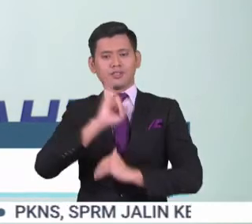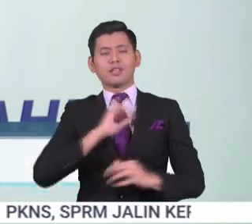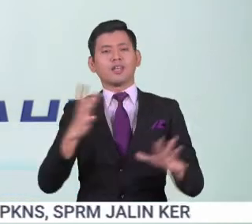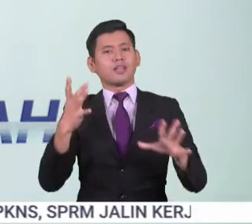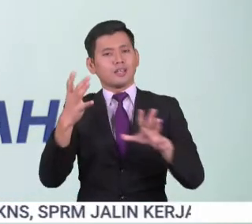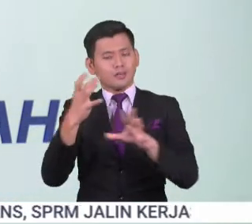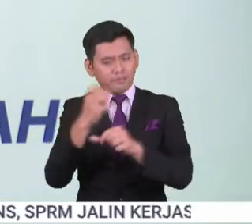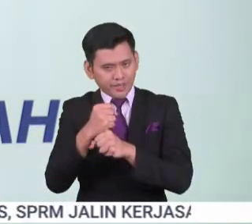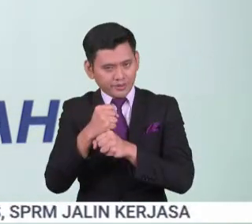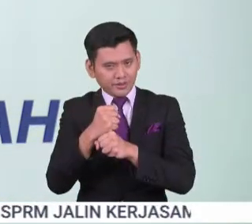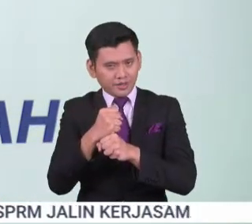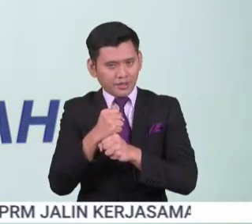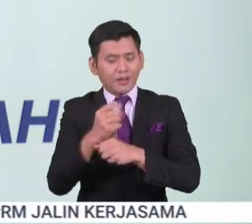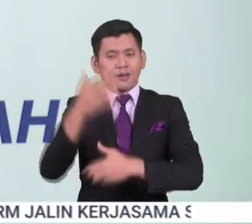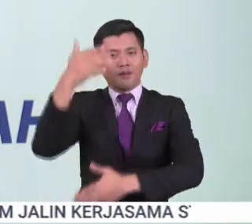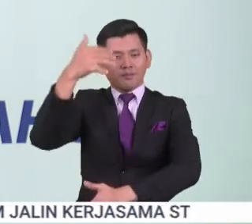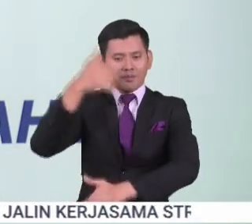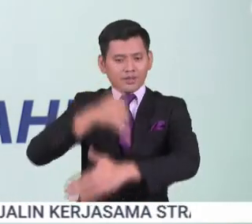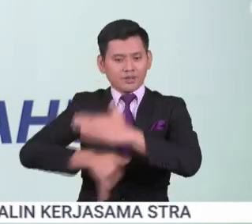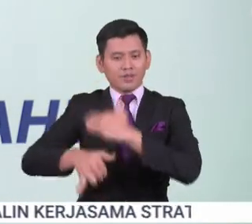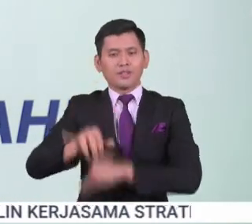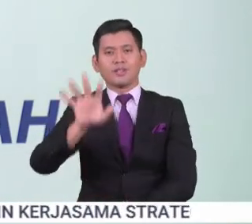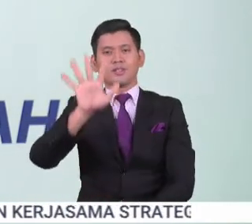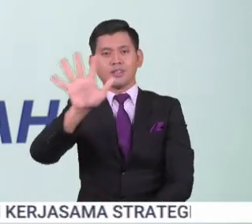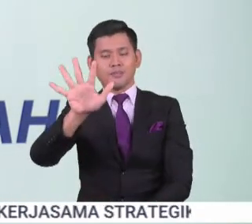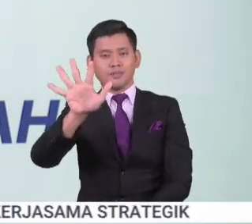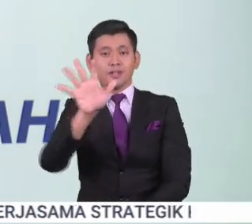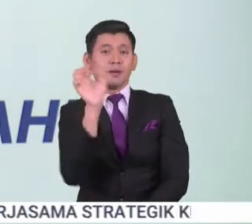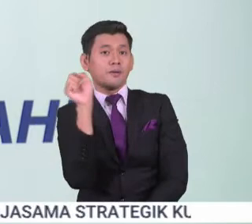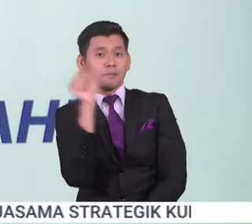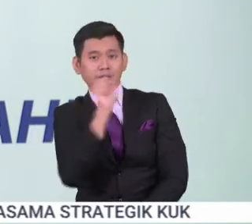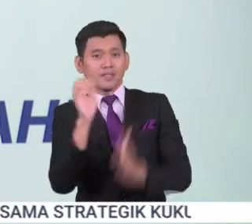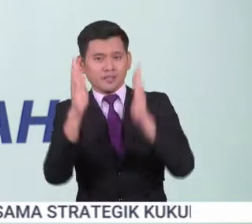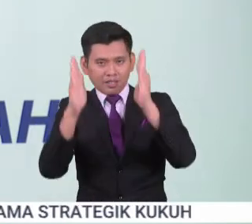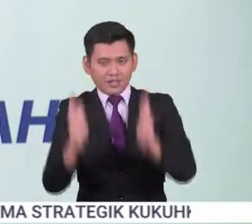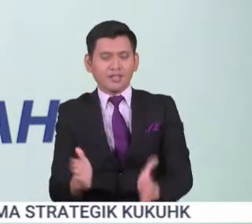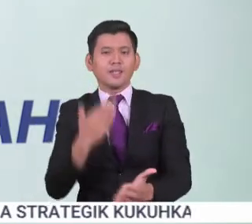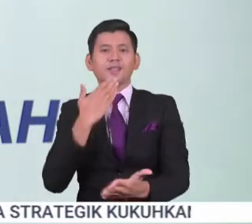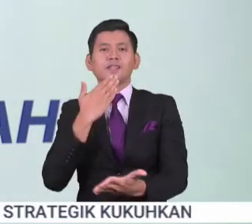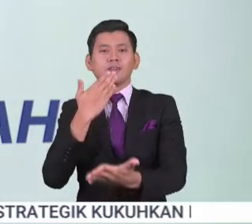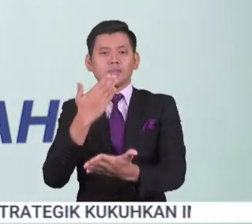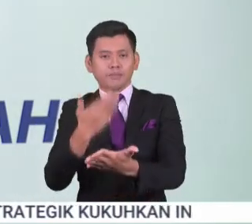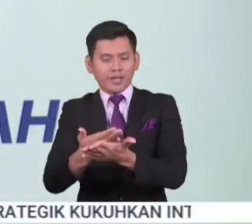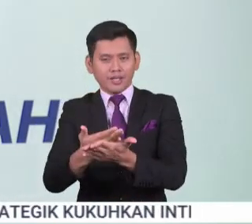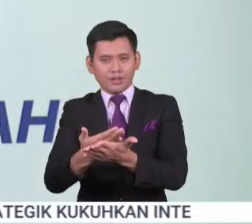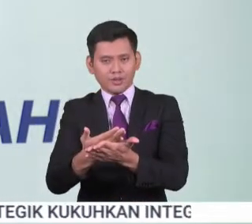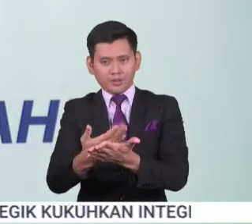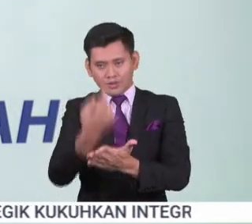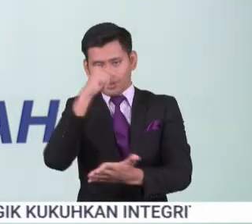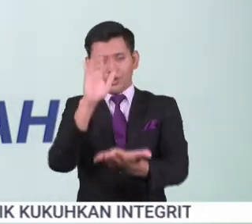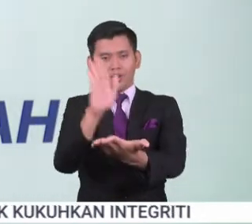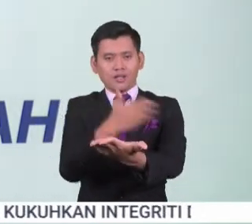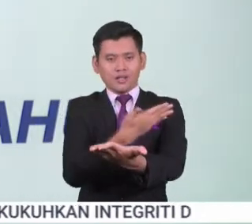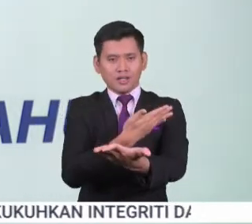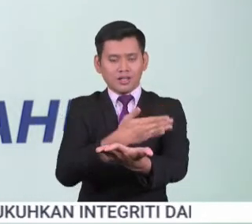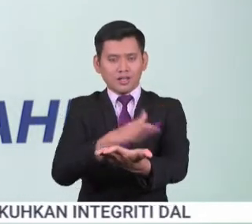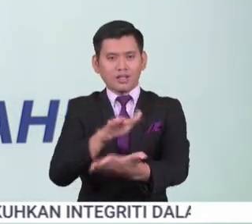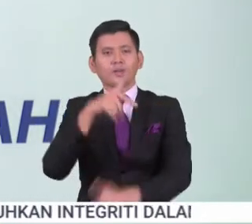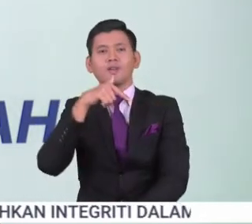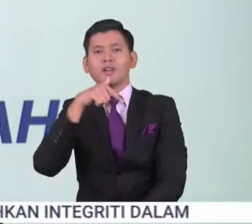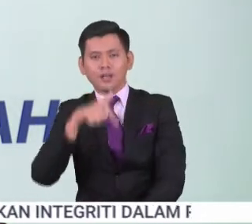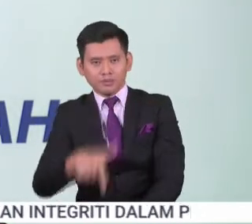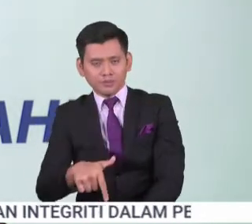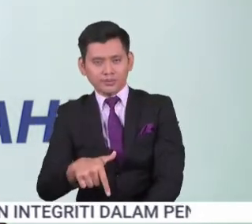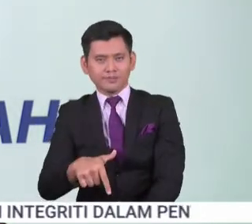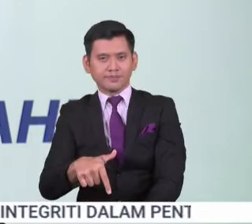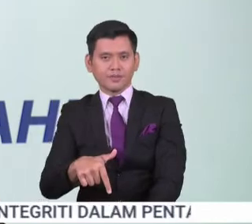dapat masuk ke dalam kelompok 5 finalis yang terbaik untuk ke pentas Kemuncak Bintang Klasik